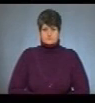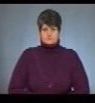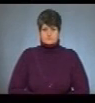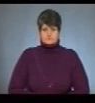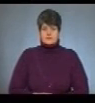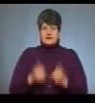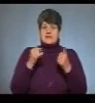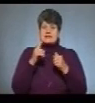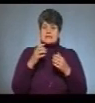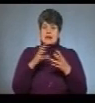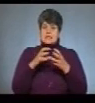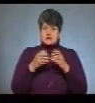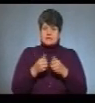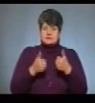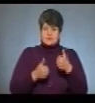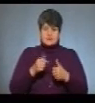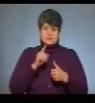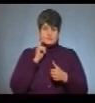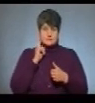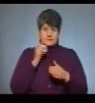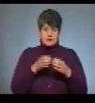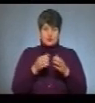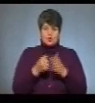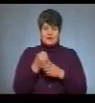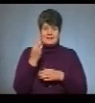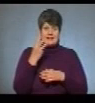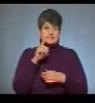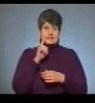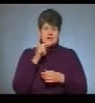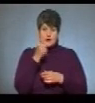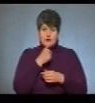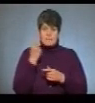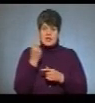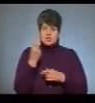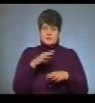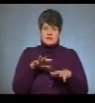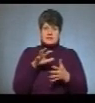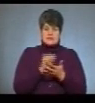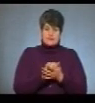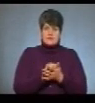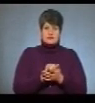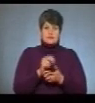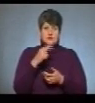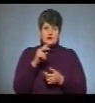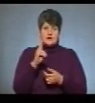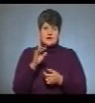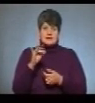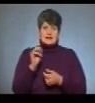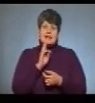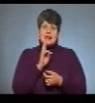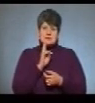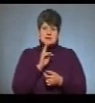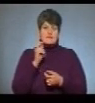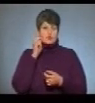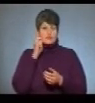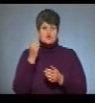За результатами змагань у класі юніори, вікова група до 13 років, перше місце зайняв Дмитро Карасевич з Кременця і у віковій